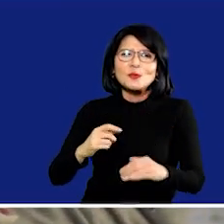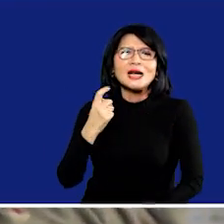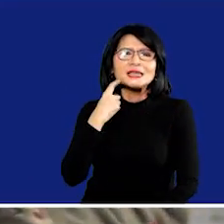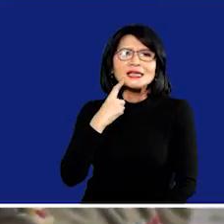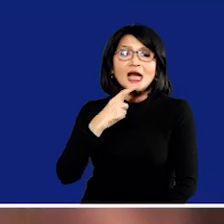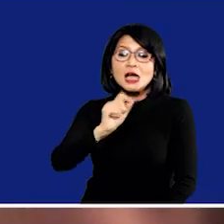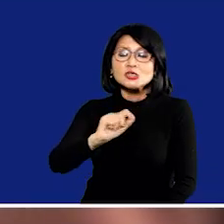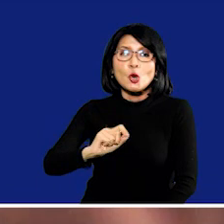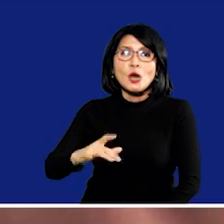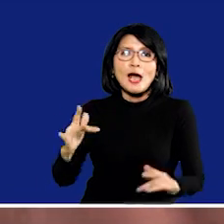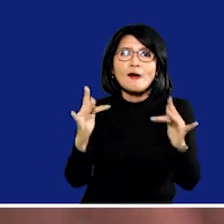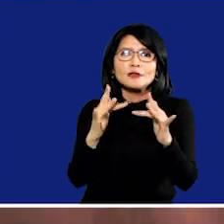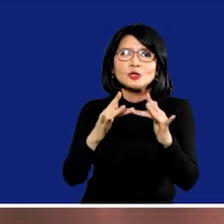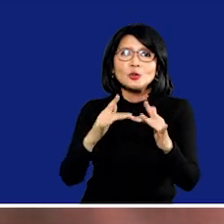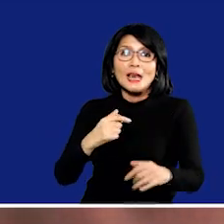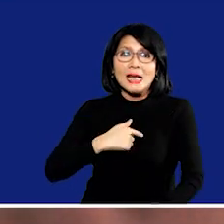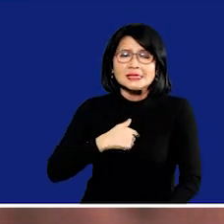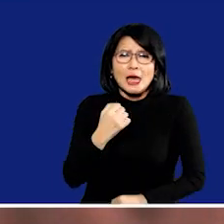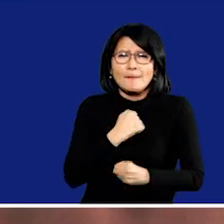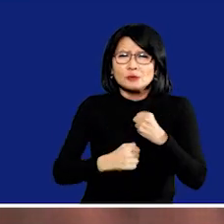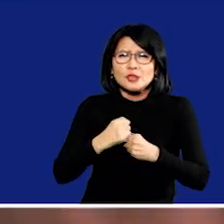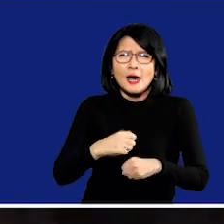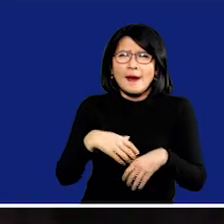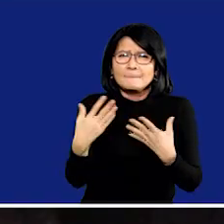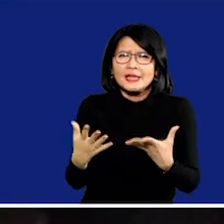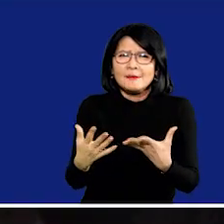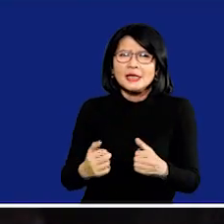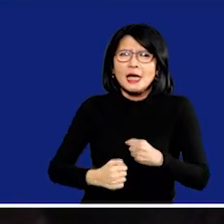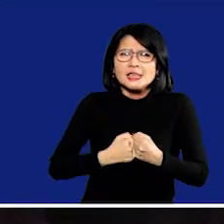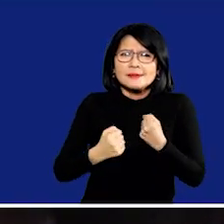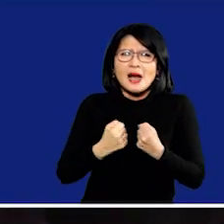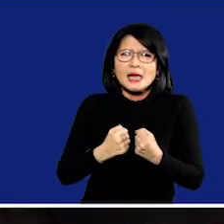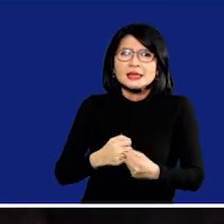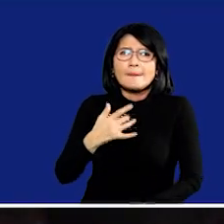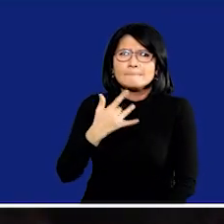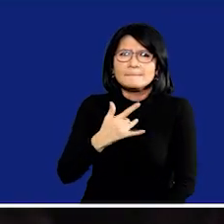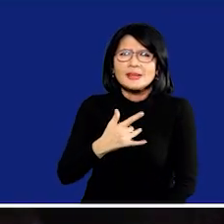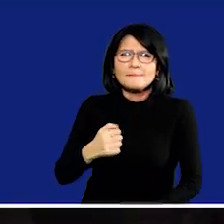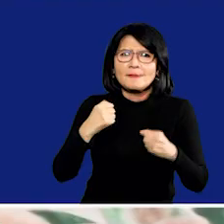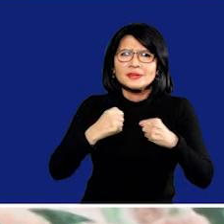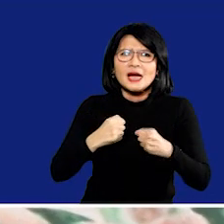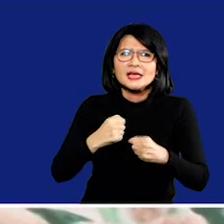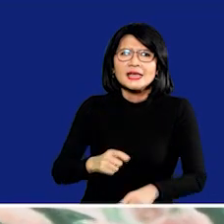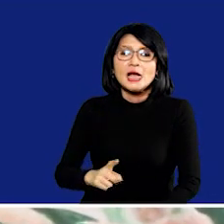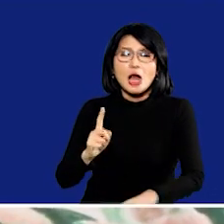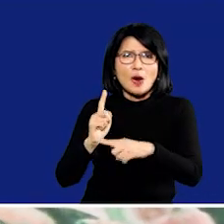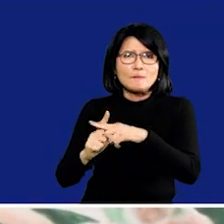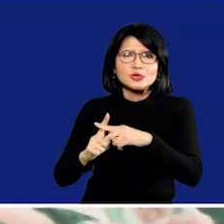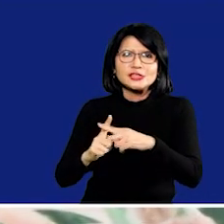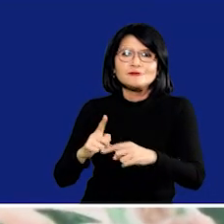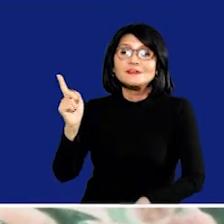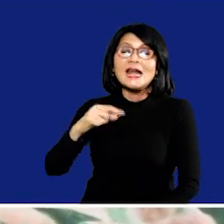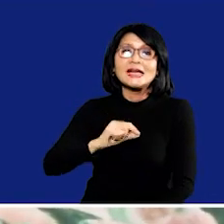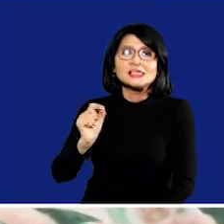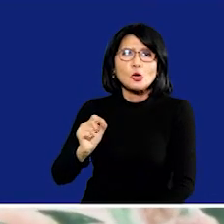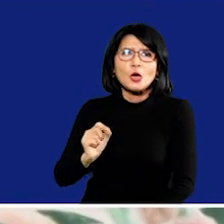kegiatan sekolah virtual. Dari situ, aku berusaha untuk gimana sih mengembalikan semangat mereka dan tetap mempertahankan vibe-vibe positif